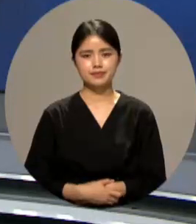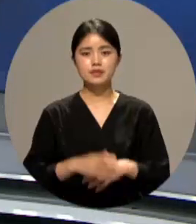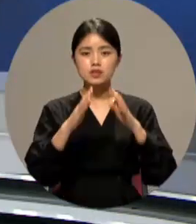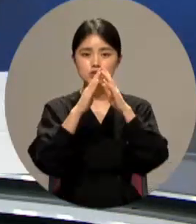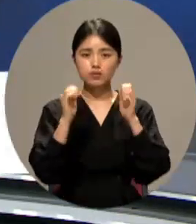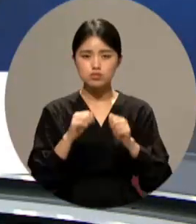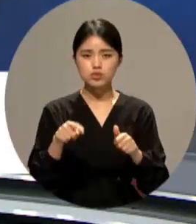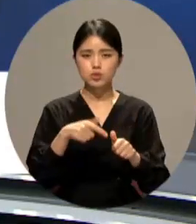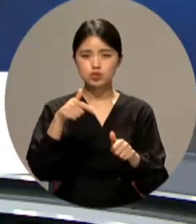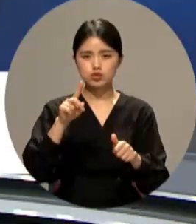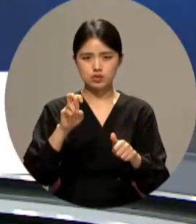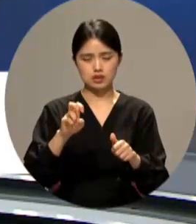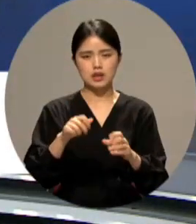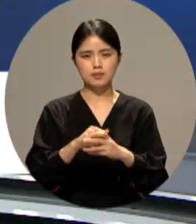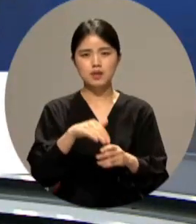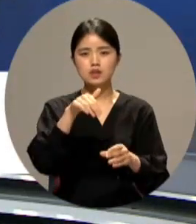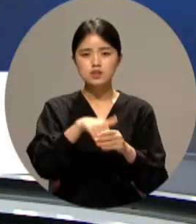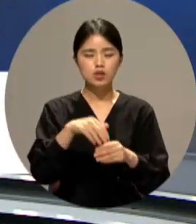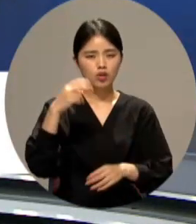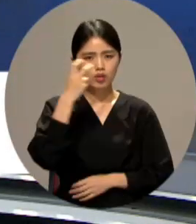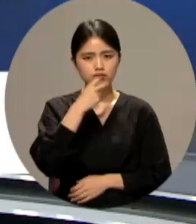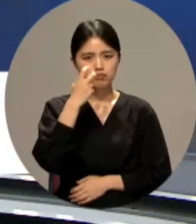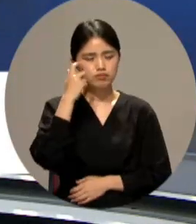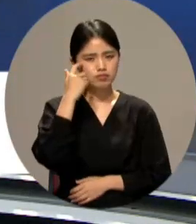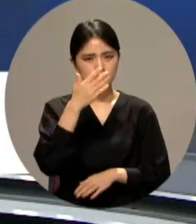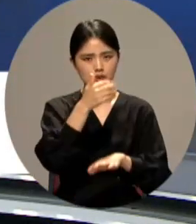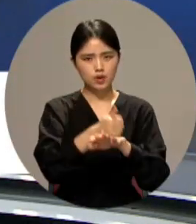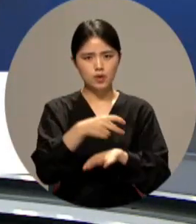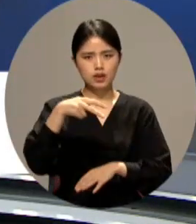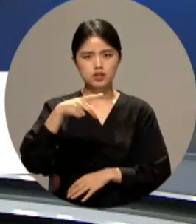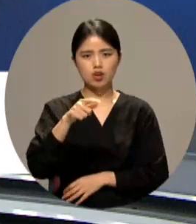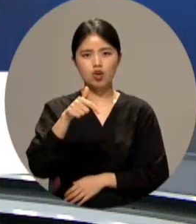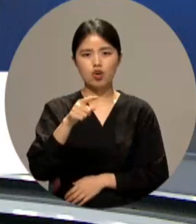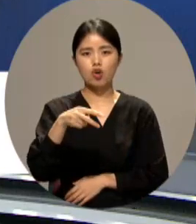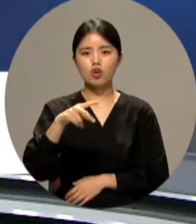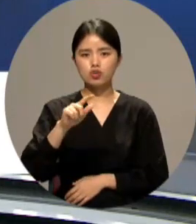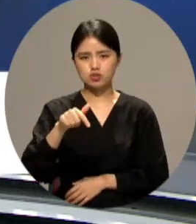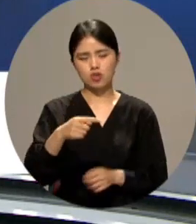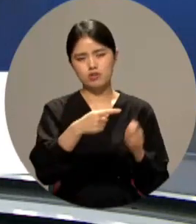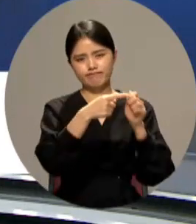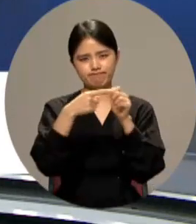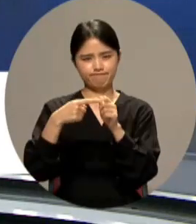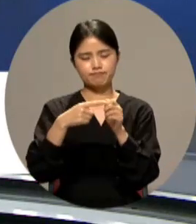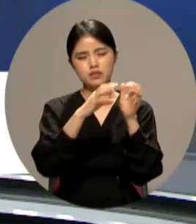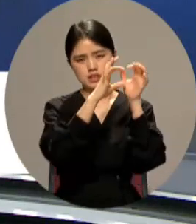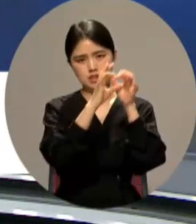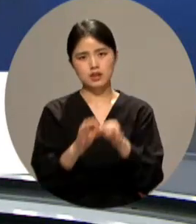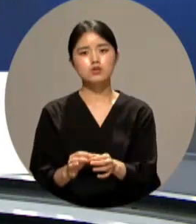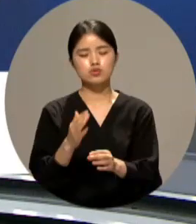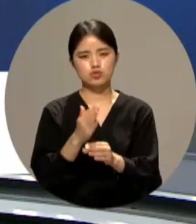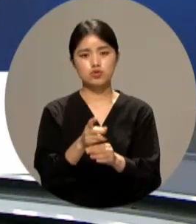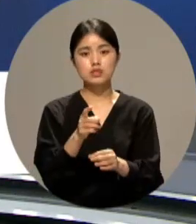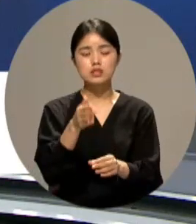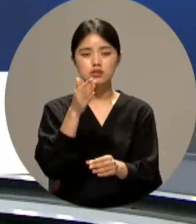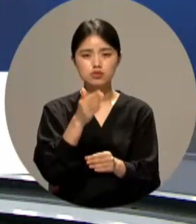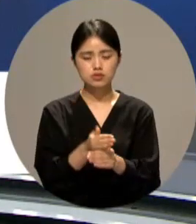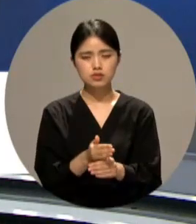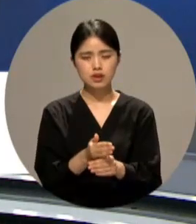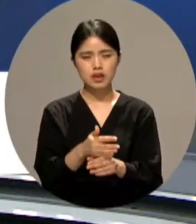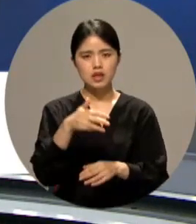전라북도 교육감 선거 여론조사 결과 섞어서 후보가 1위를 고수하고 있는 것으로 나타났습니다 이런 가운데